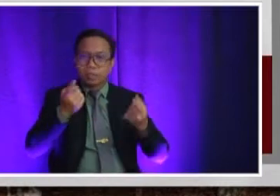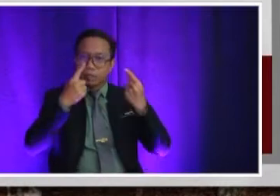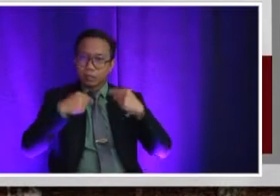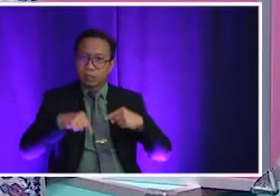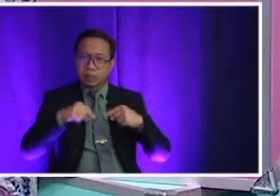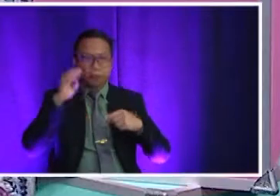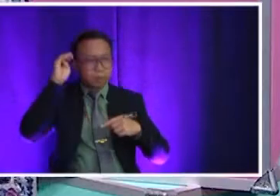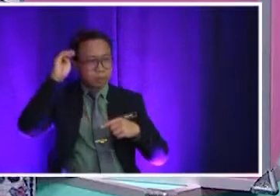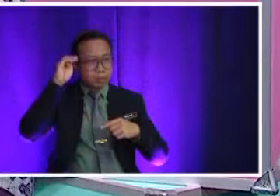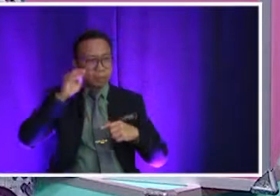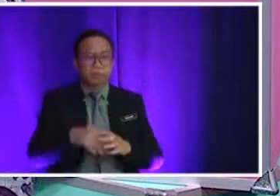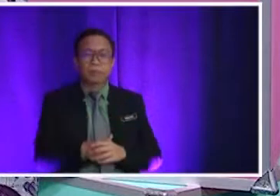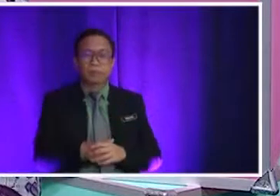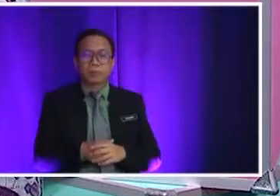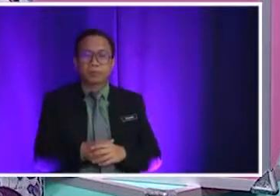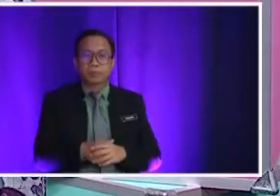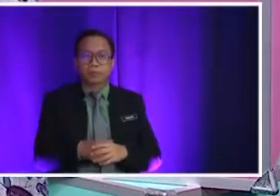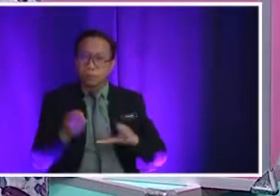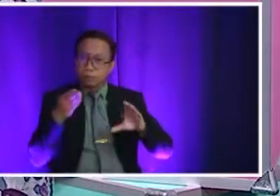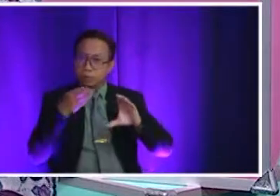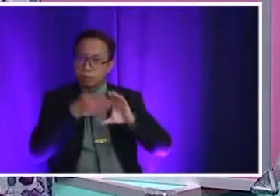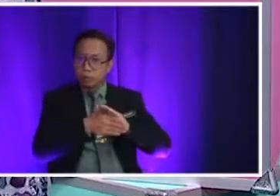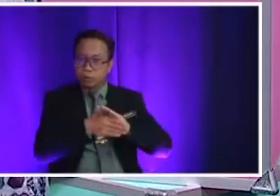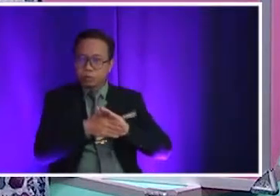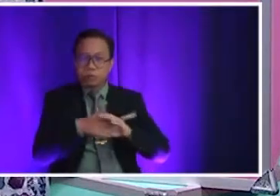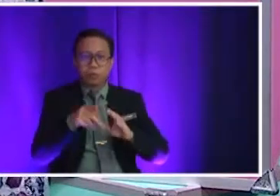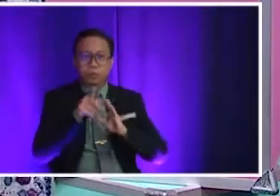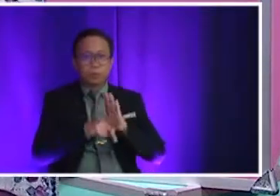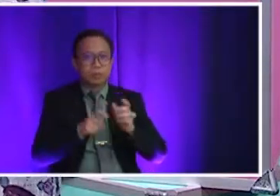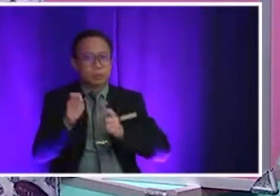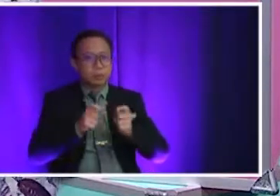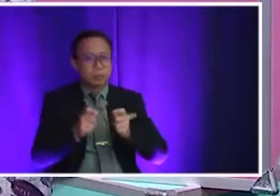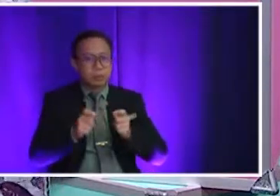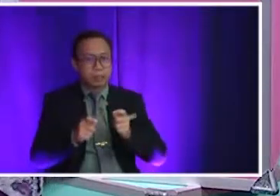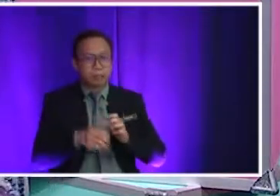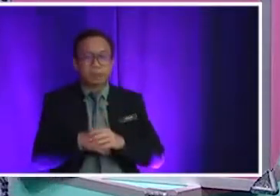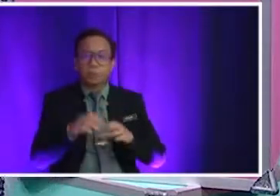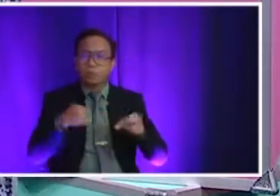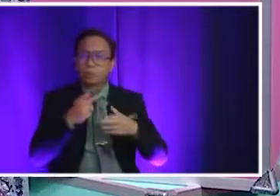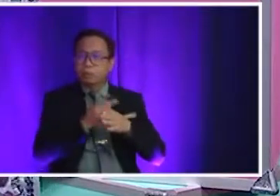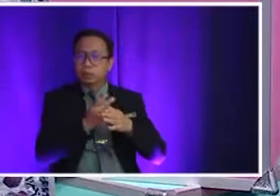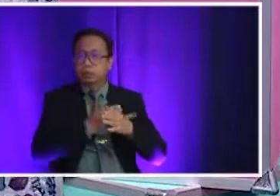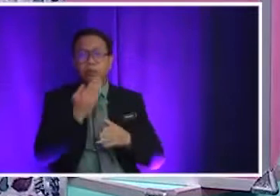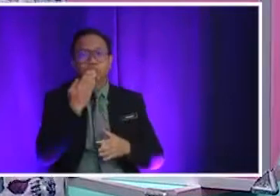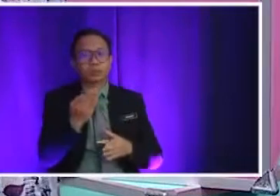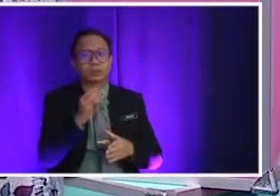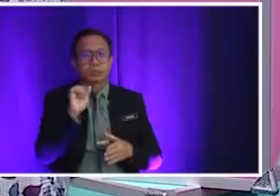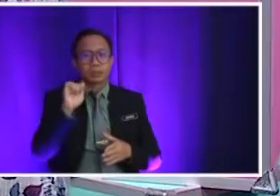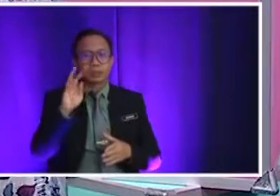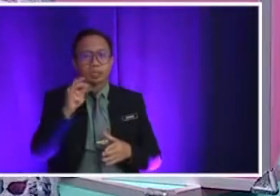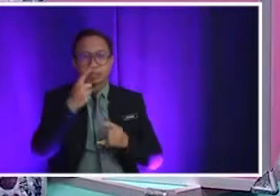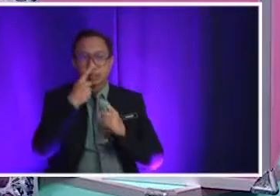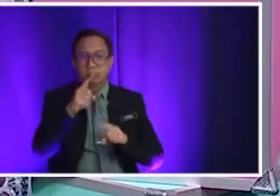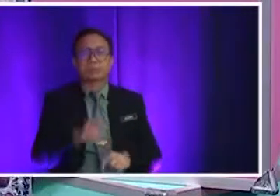jadi Partai Komunis menyelinap ke dalam petak Biran Tanah Melayu dan membuat kekacauan Fitri makasih kepada air yang